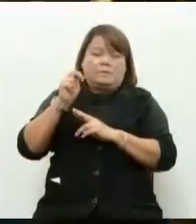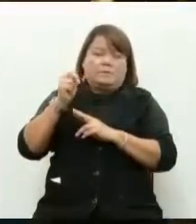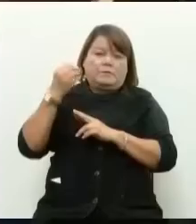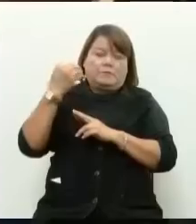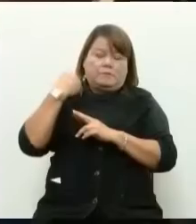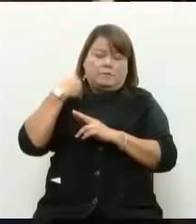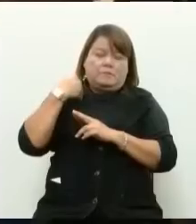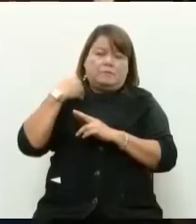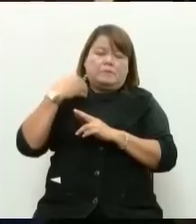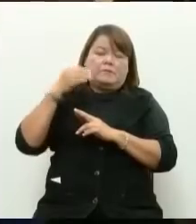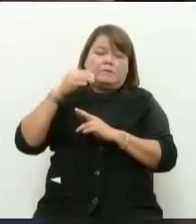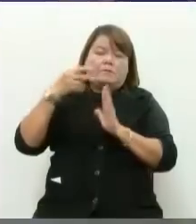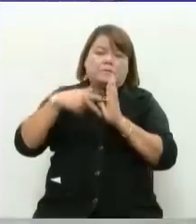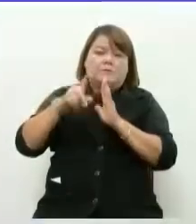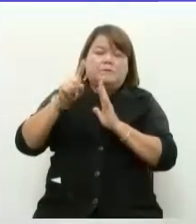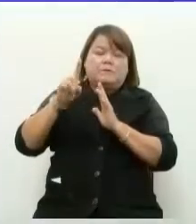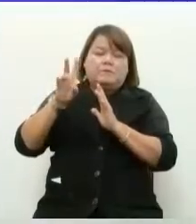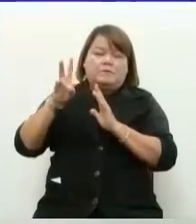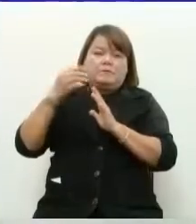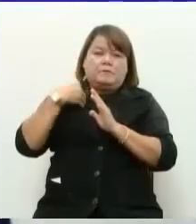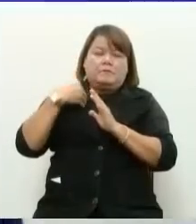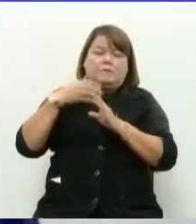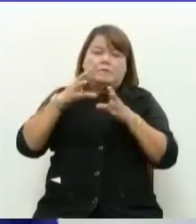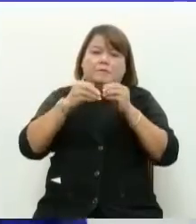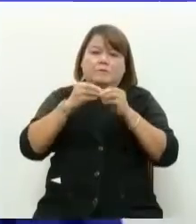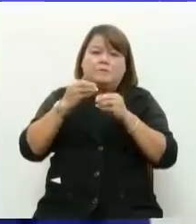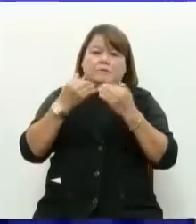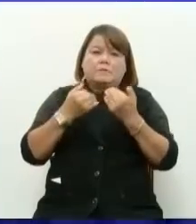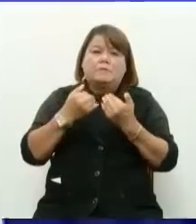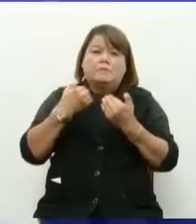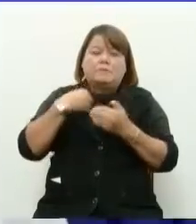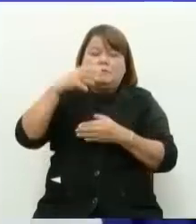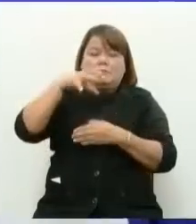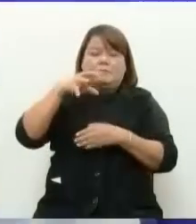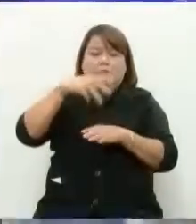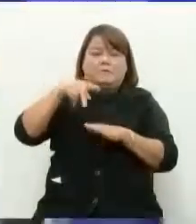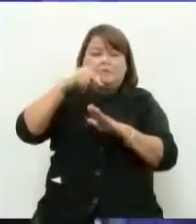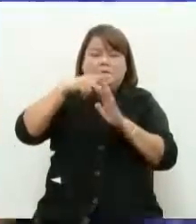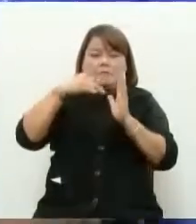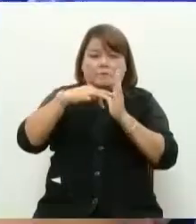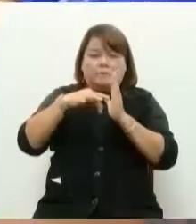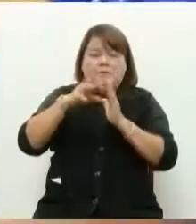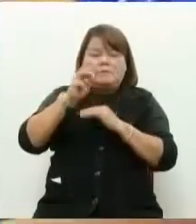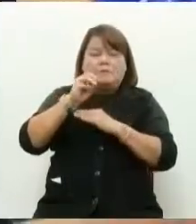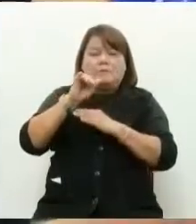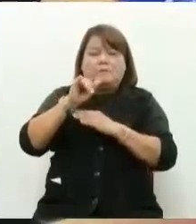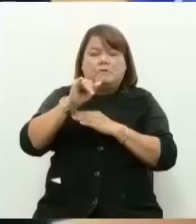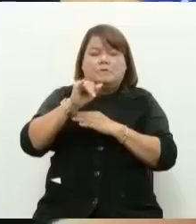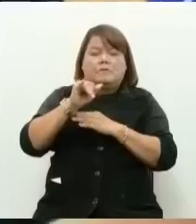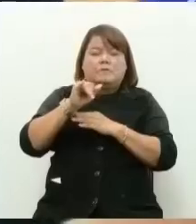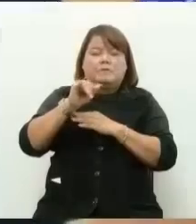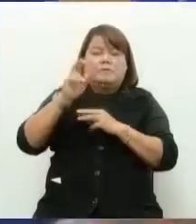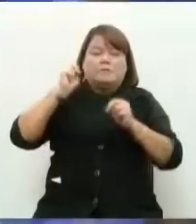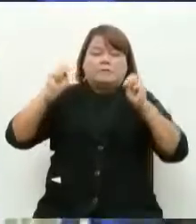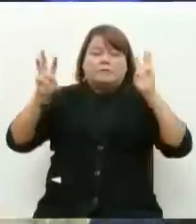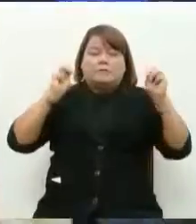กษาธิการภาค18ในการจัดประชุมสัมมนาในครั้งนี้สำนักงานเขตพื้นที่การศึกษามัธยมศึกษานครสวรรค์น